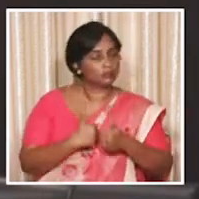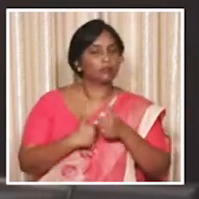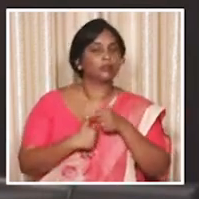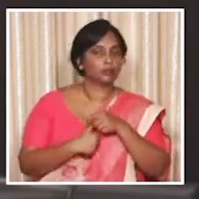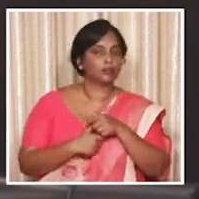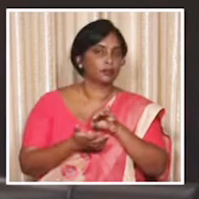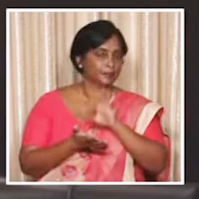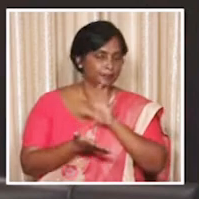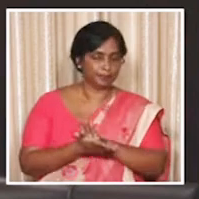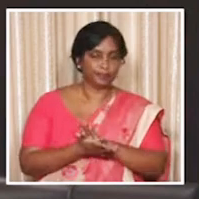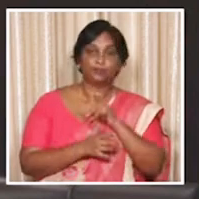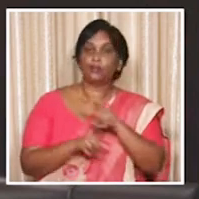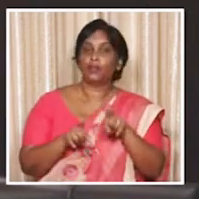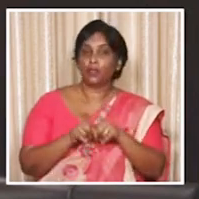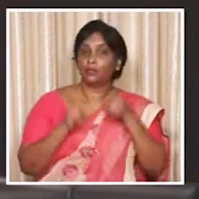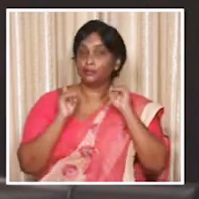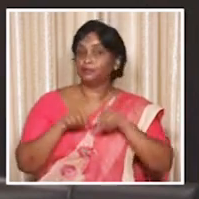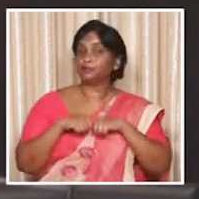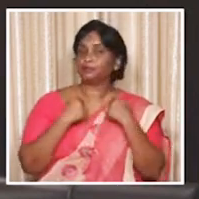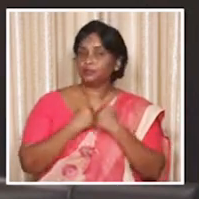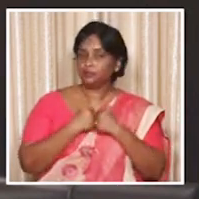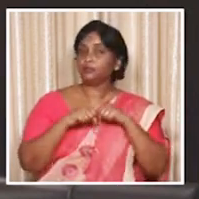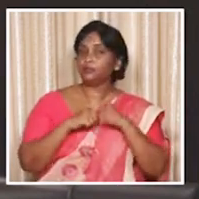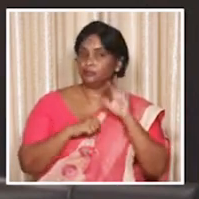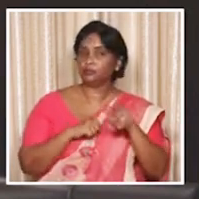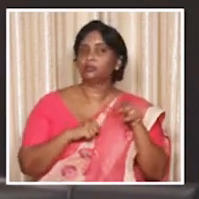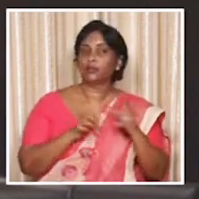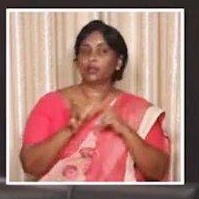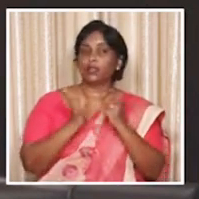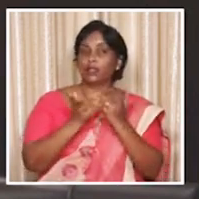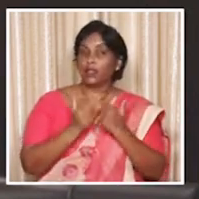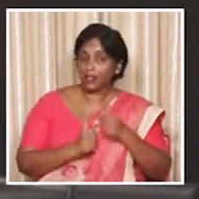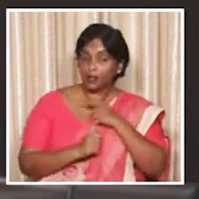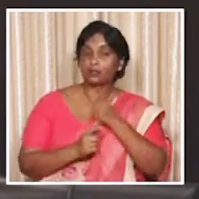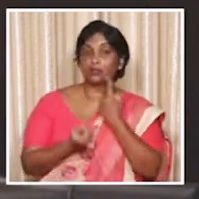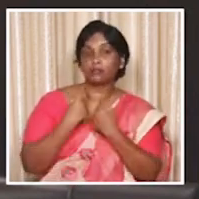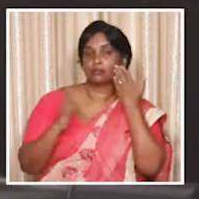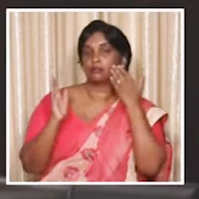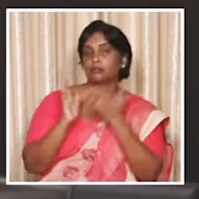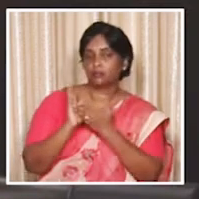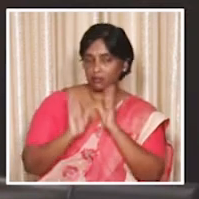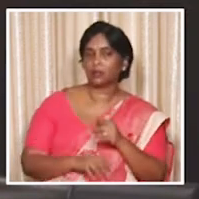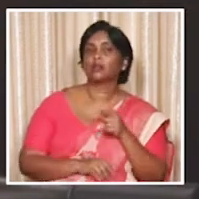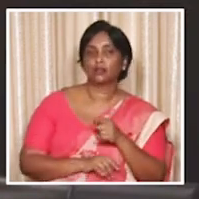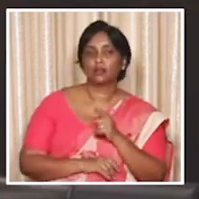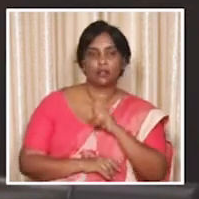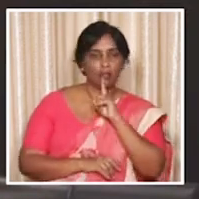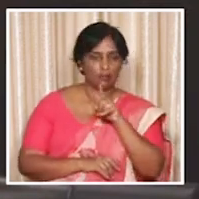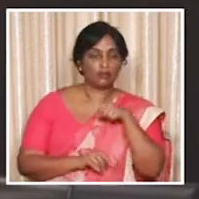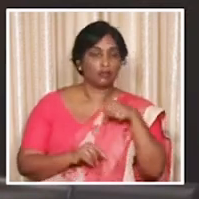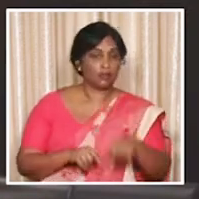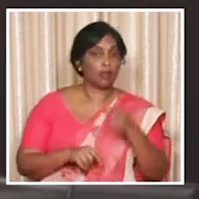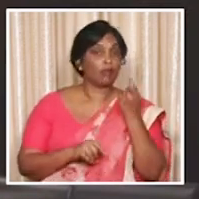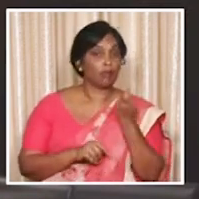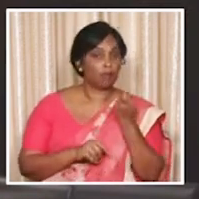කාරණාවත් සඳහන් වුණා. ඒ වගේම ක්‍රීඩා සමාජ සංගම් වලත් විගණකාධිපතිගේ අධීක්ෂණයට ලක්විය යුතුයි කියලත් අදහස් වුණා. මොකද දැන් මේ